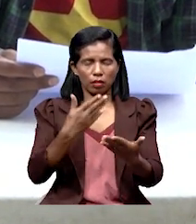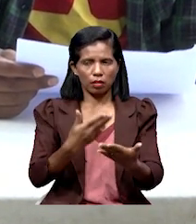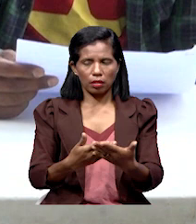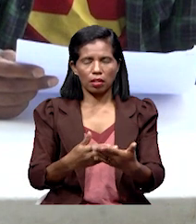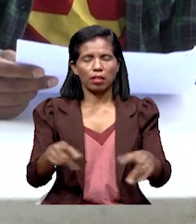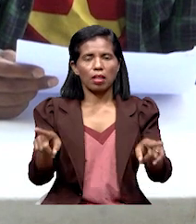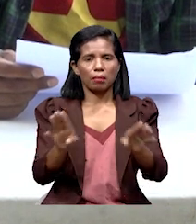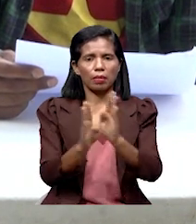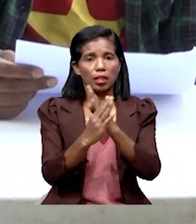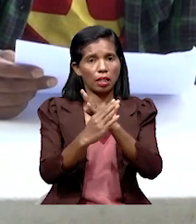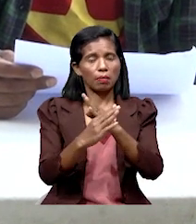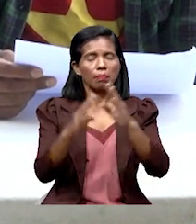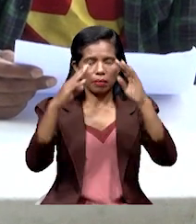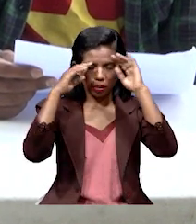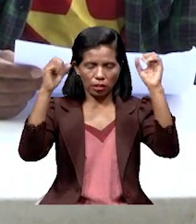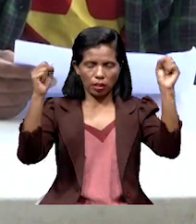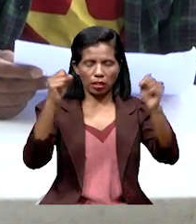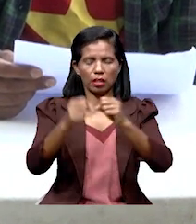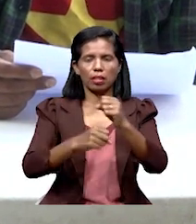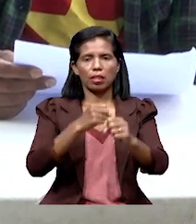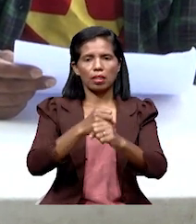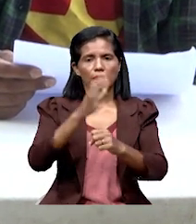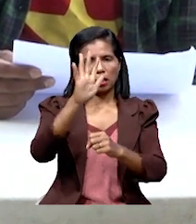sai presidente da republika iha tinan 5 Mei.